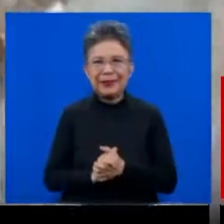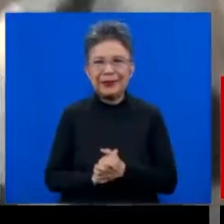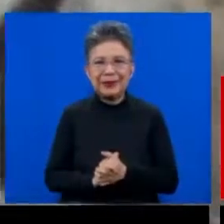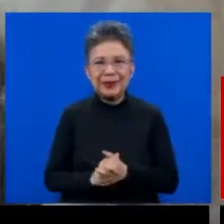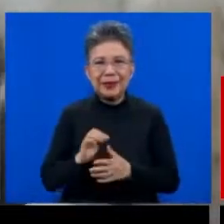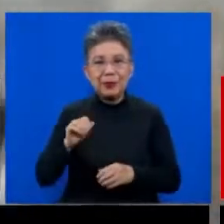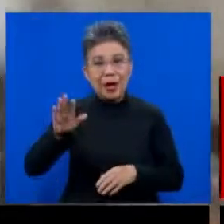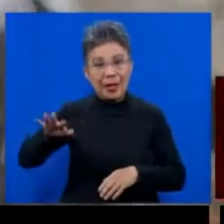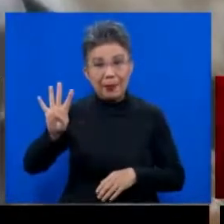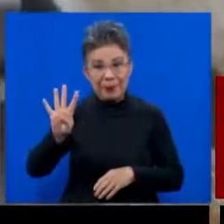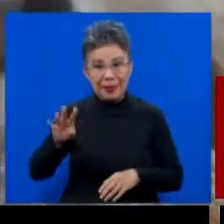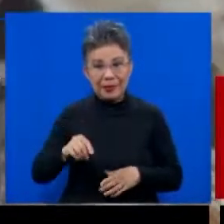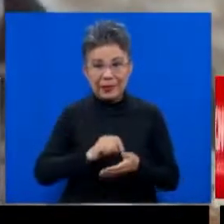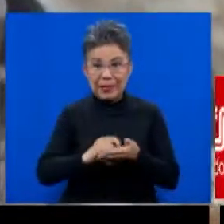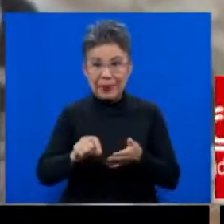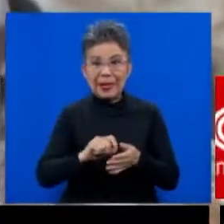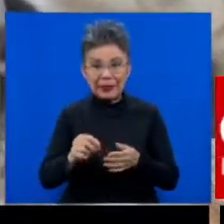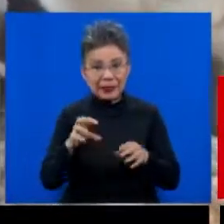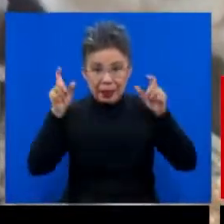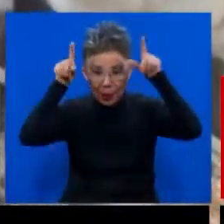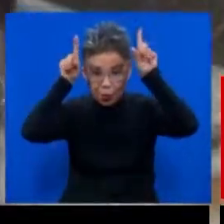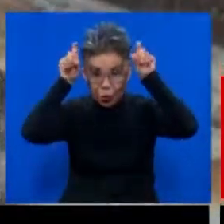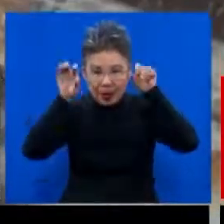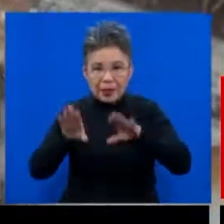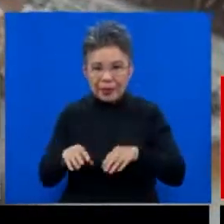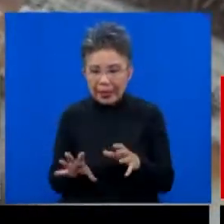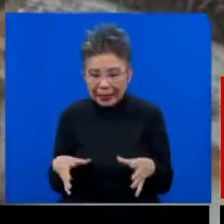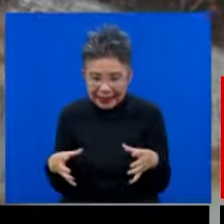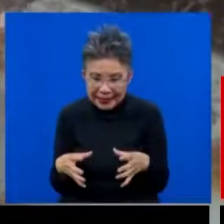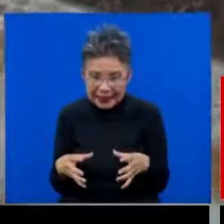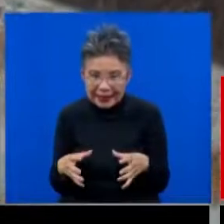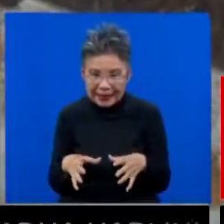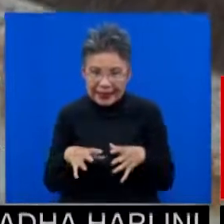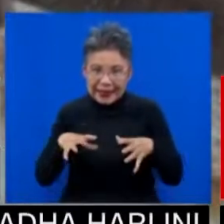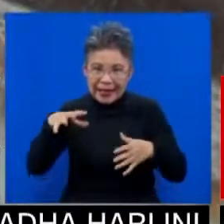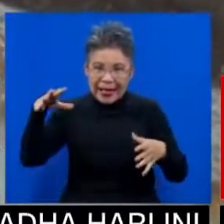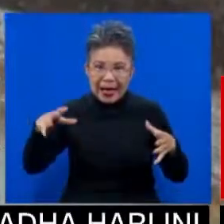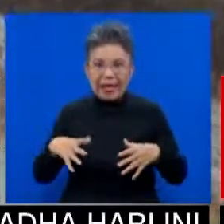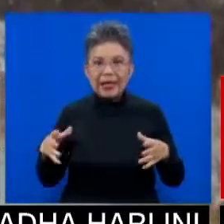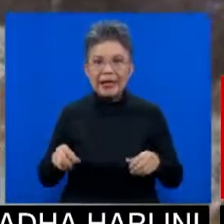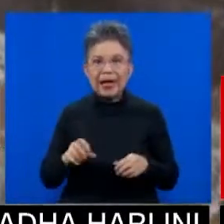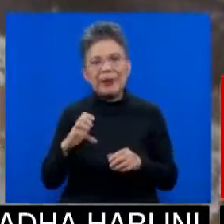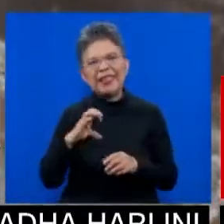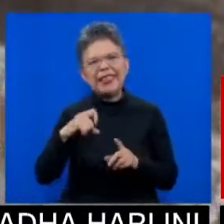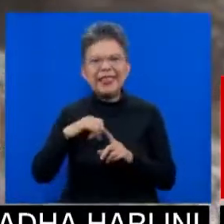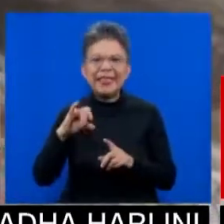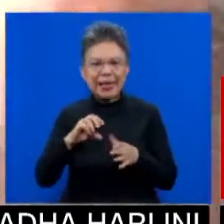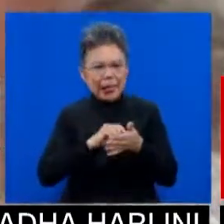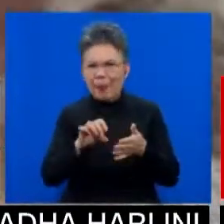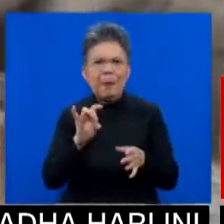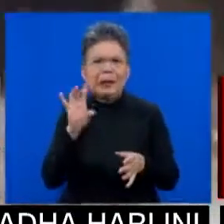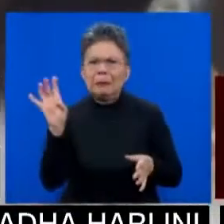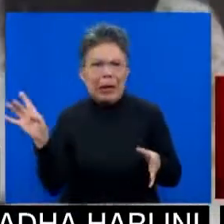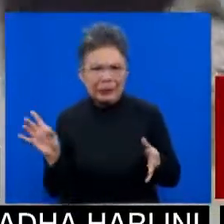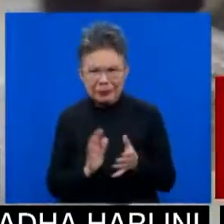ibu empat anak ini menamakan setiap kambing dan domba yang dirawatnya sejak bayi. Di antaranya ada yang dipanggil Ciki, Cimot,